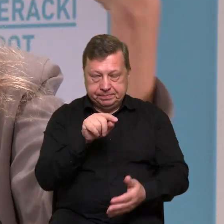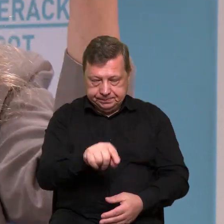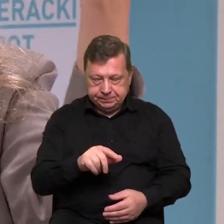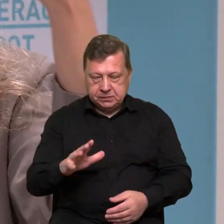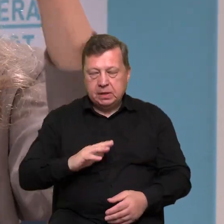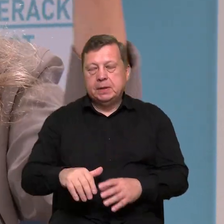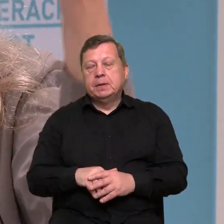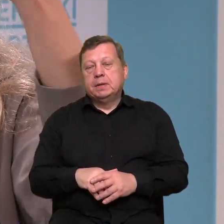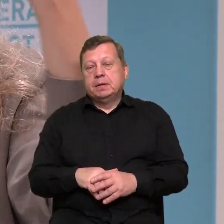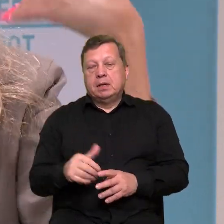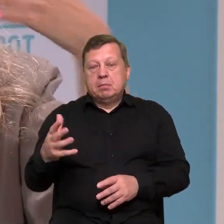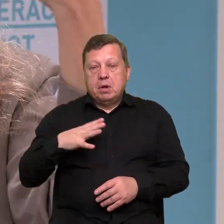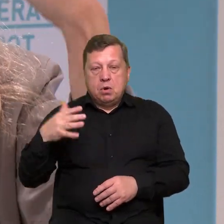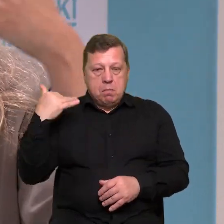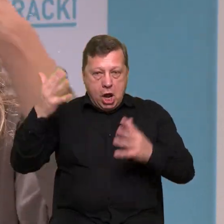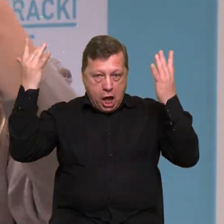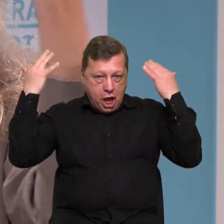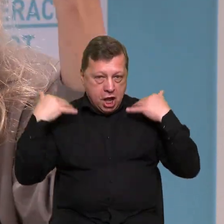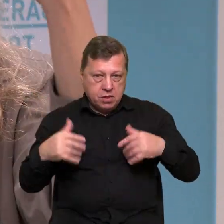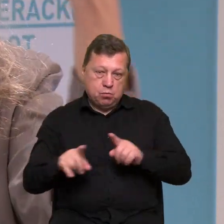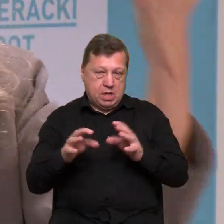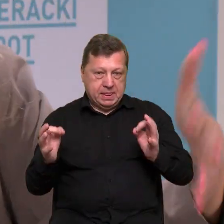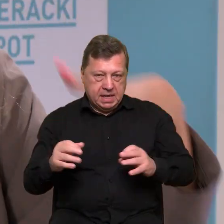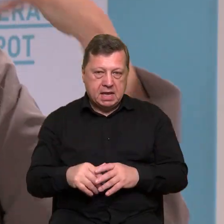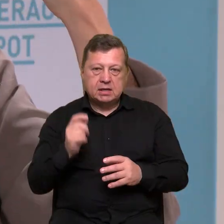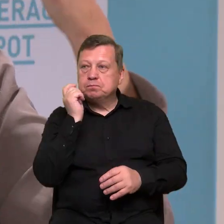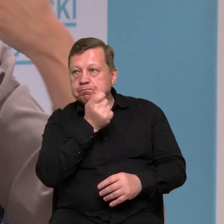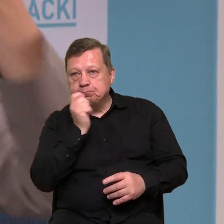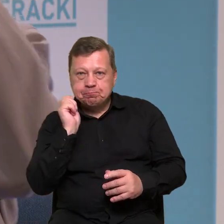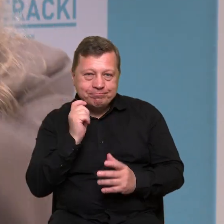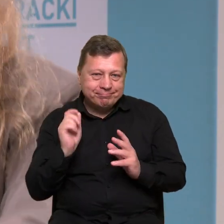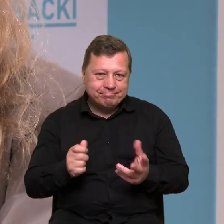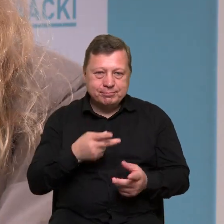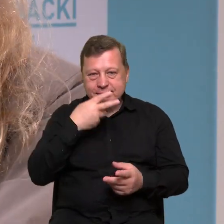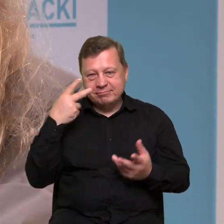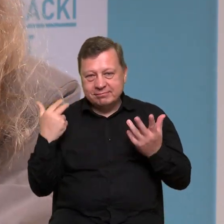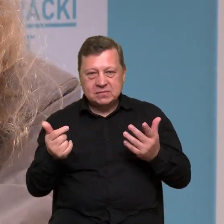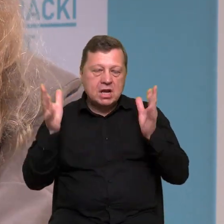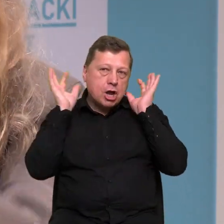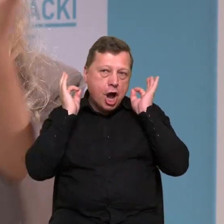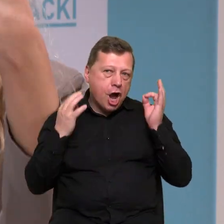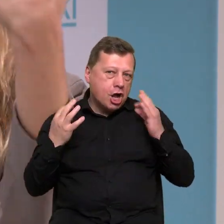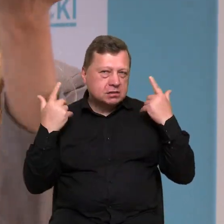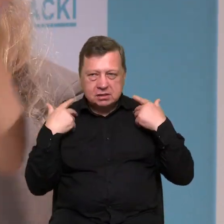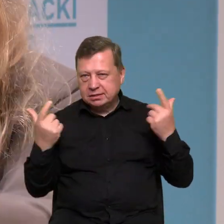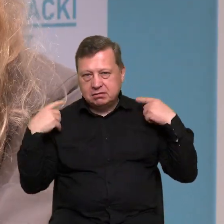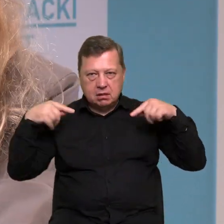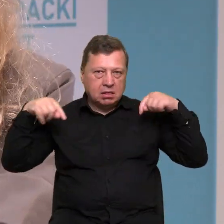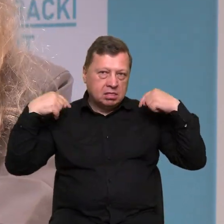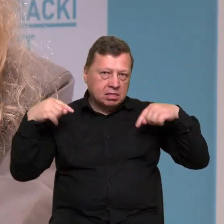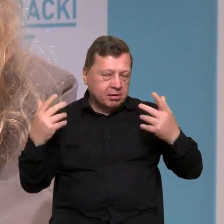i miałam długie blond włosy, jak teraz, szminkę, jakieś duże kolczyki, nie wiem.